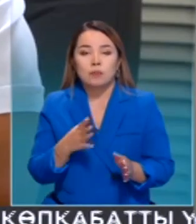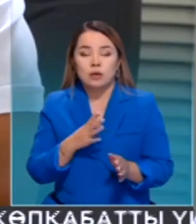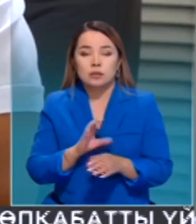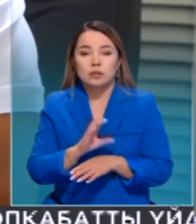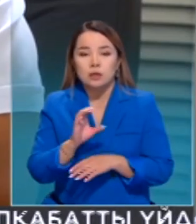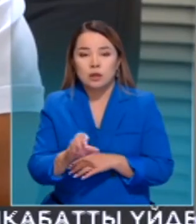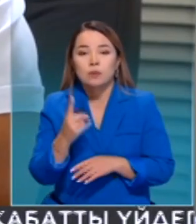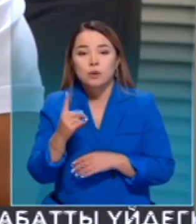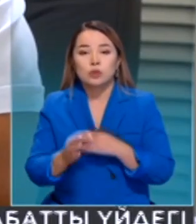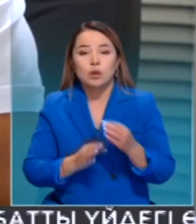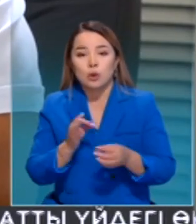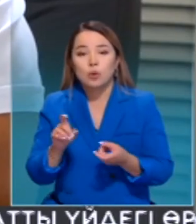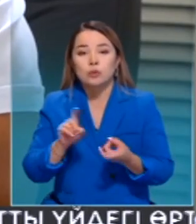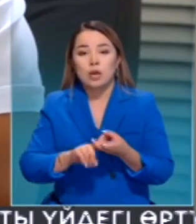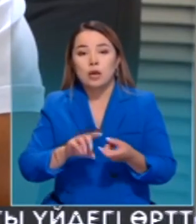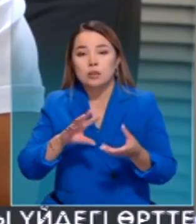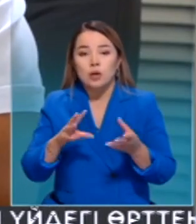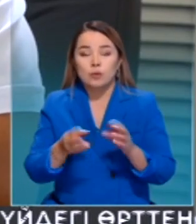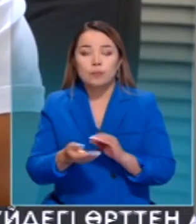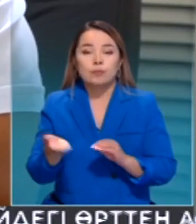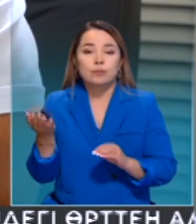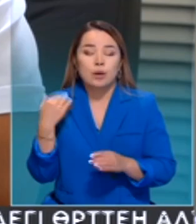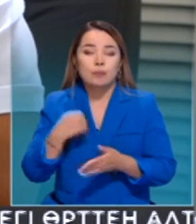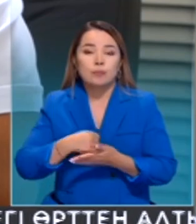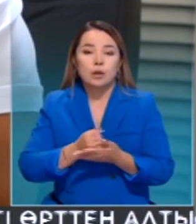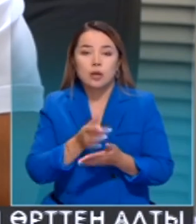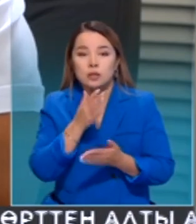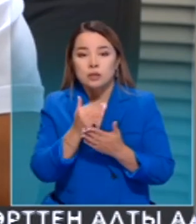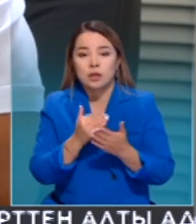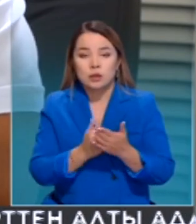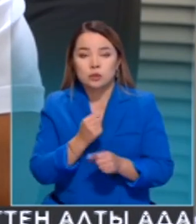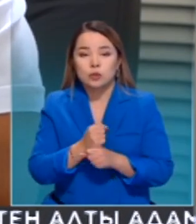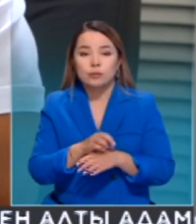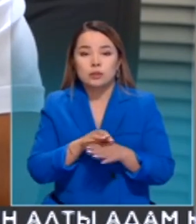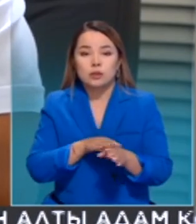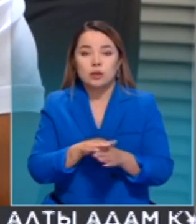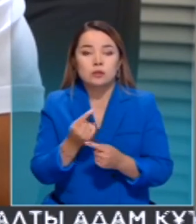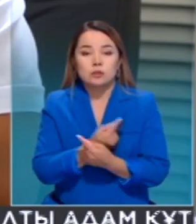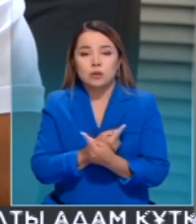бір тәуліктің көлемінде бұрынғы бекітілген өз кестесі бойынша жүретін болады.